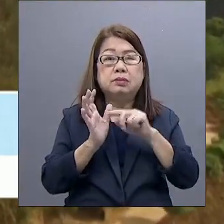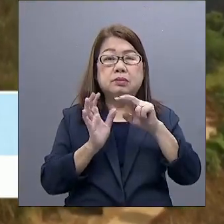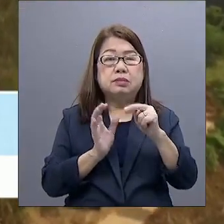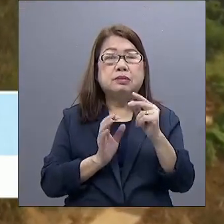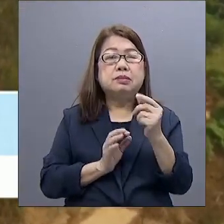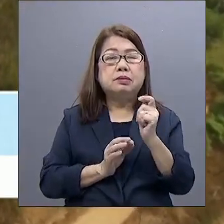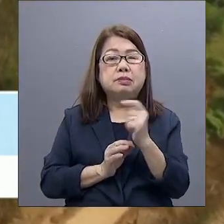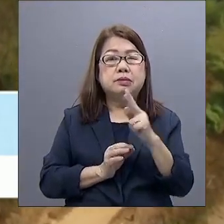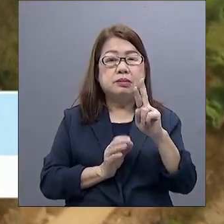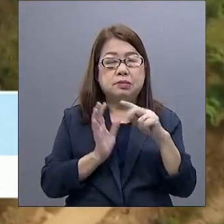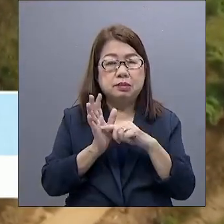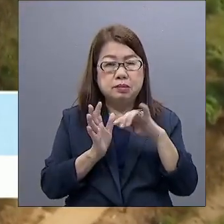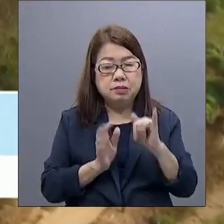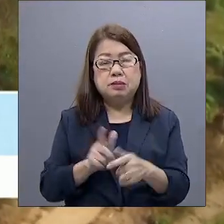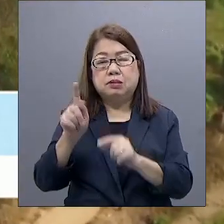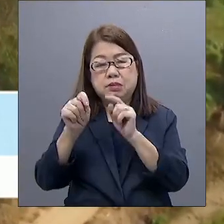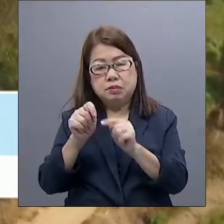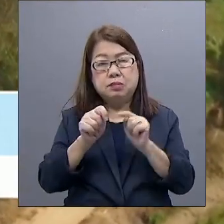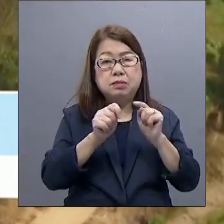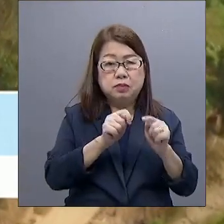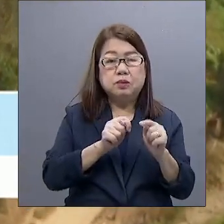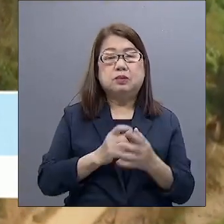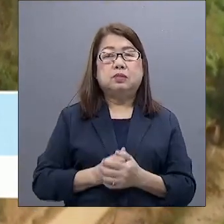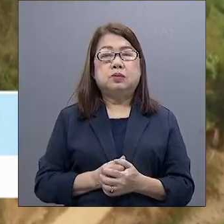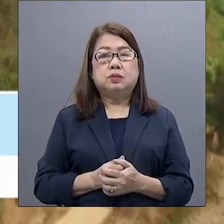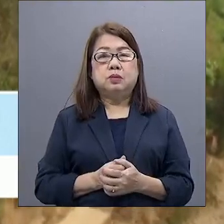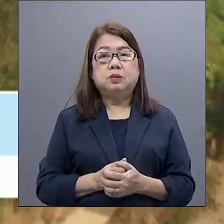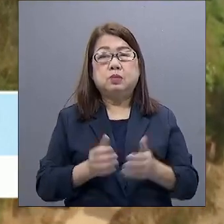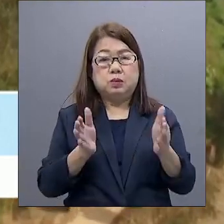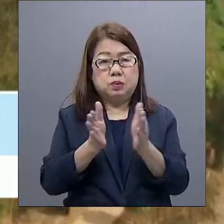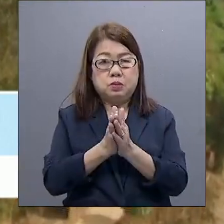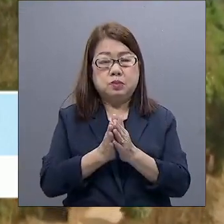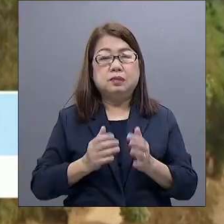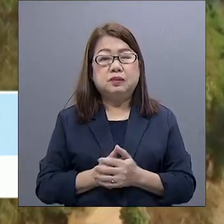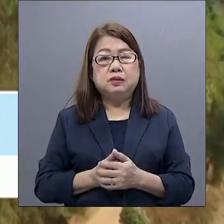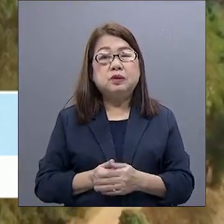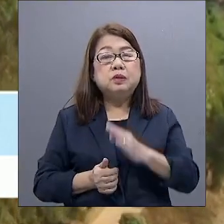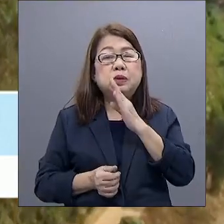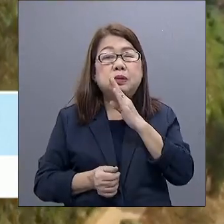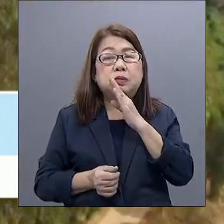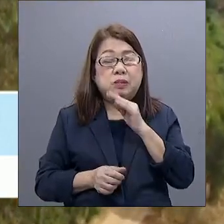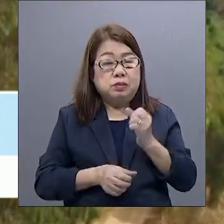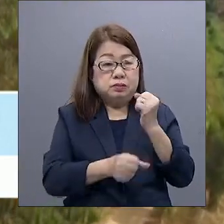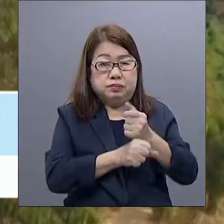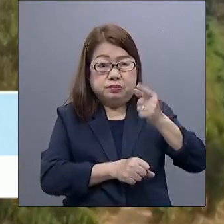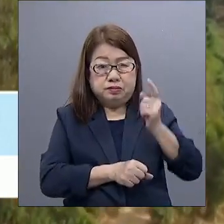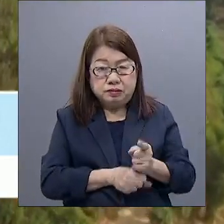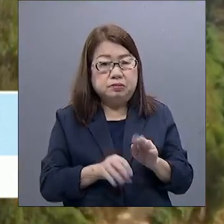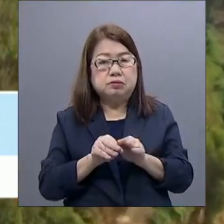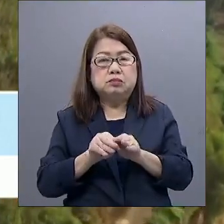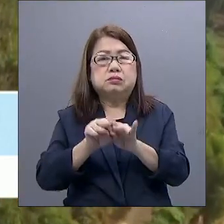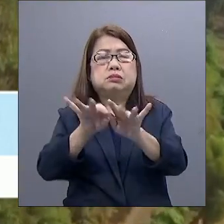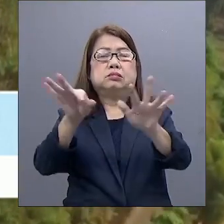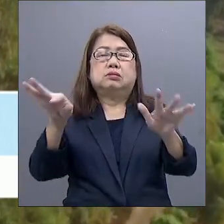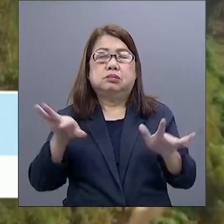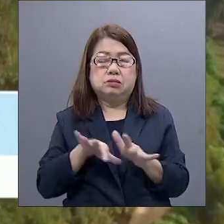และกมีตำบนใเขาท้องของอัโพยมืจริรายนั้หมายความวาถาผลกระทบมีเกิดขึ้งก็จะกระทบ